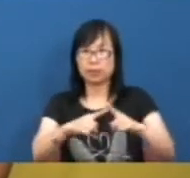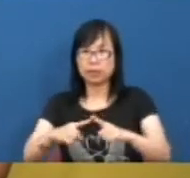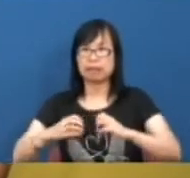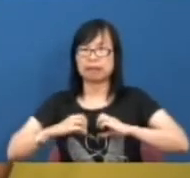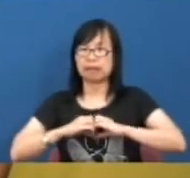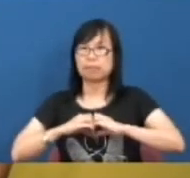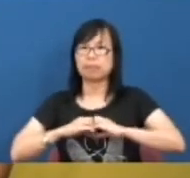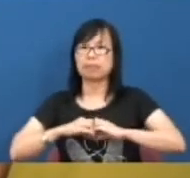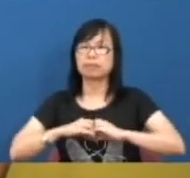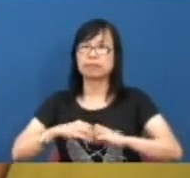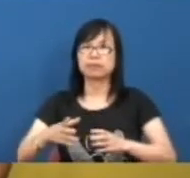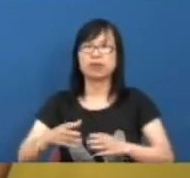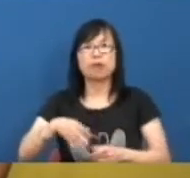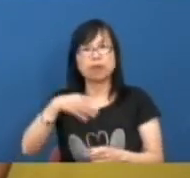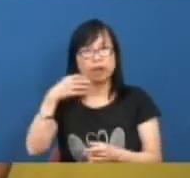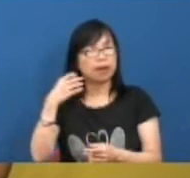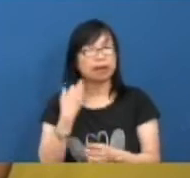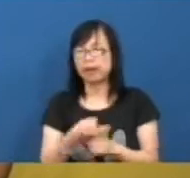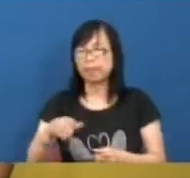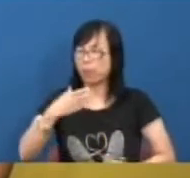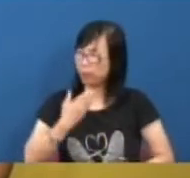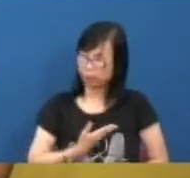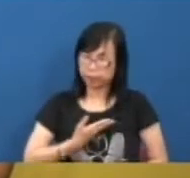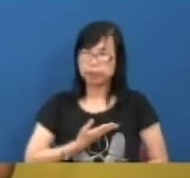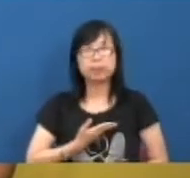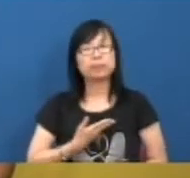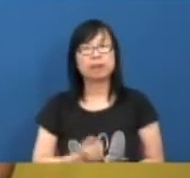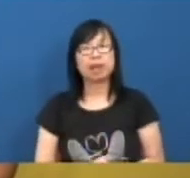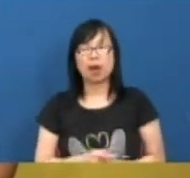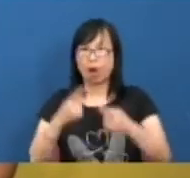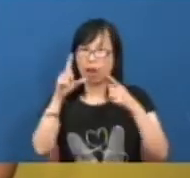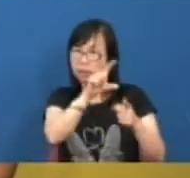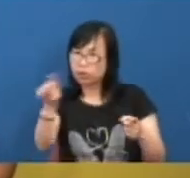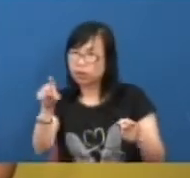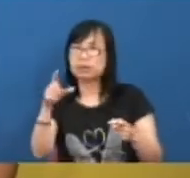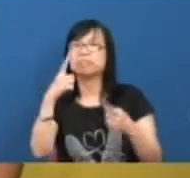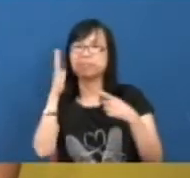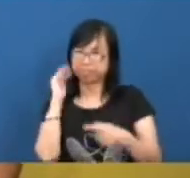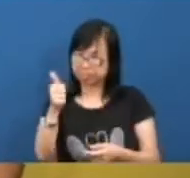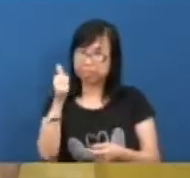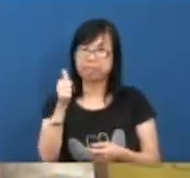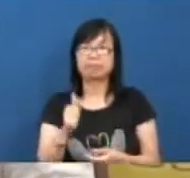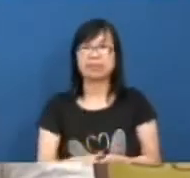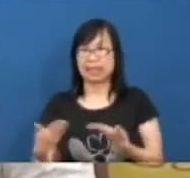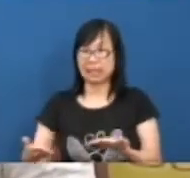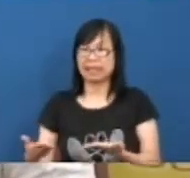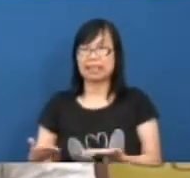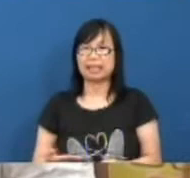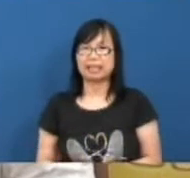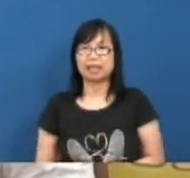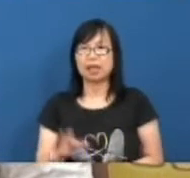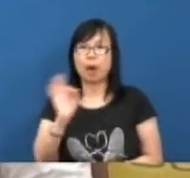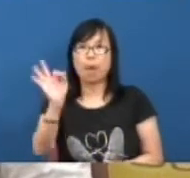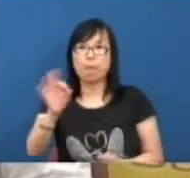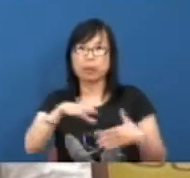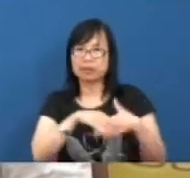一句講到尾，非常之無奈。咁所以咧，其實個歌詞裏面就好正嘅。其實喂喺度，不如索性雖然你冇